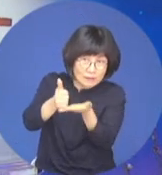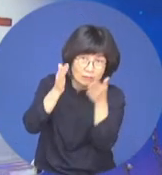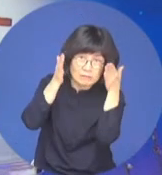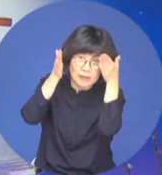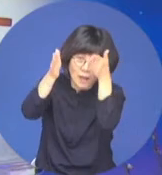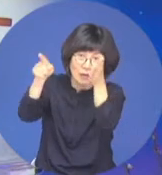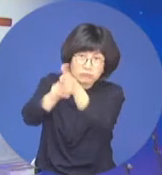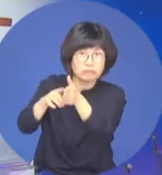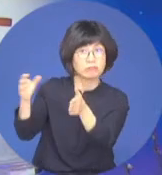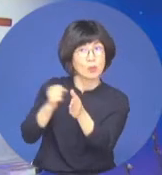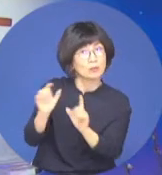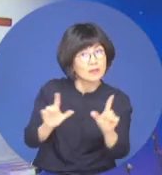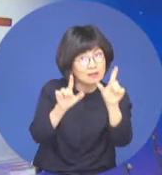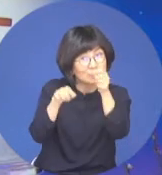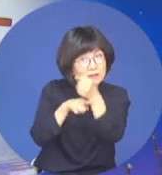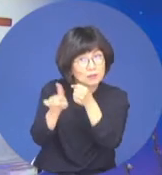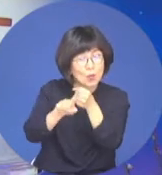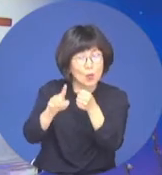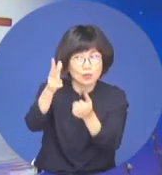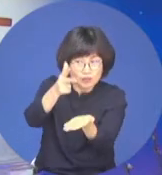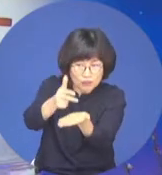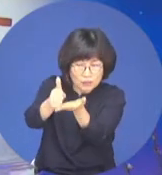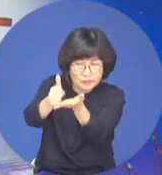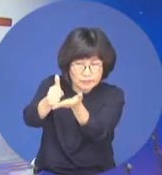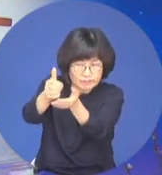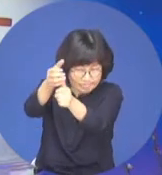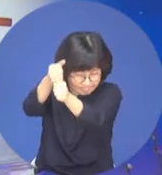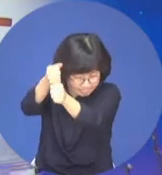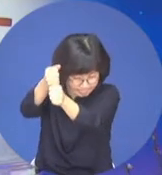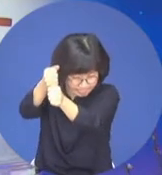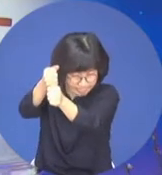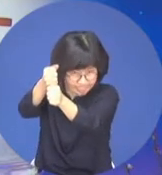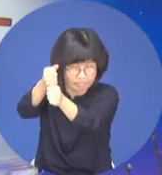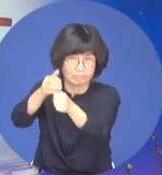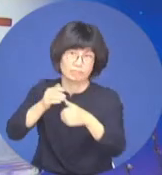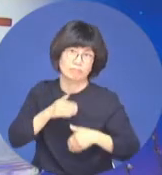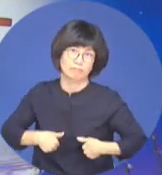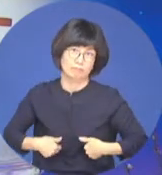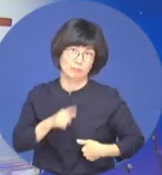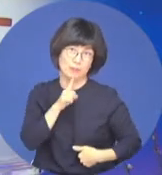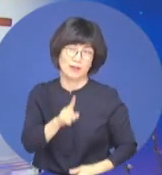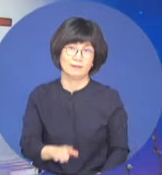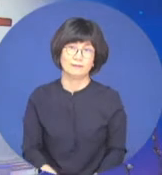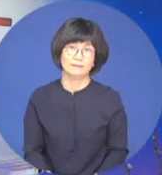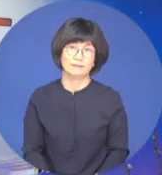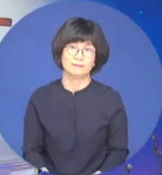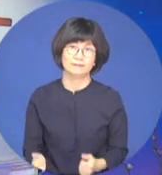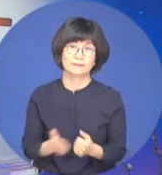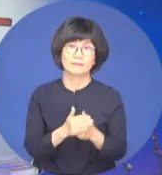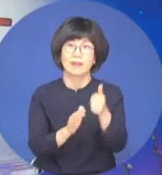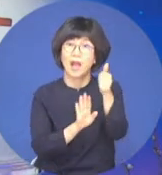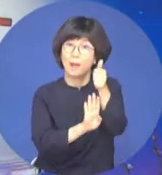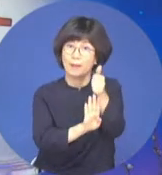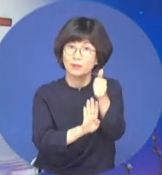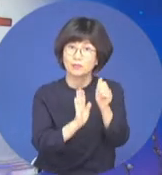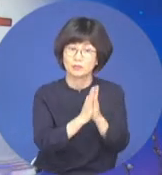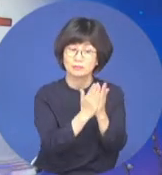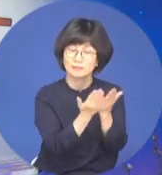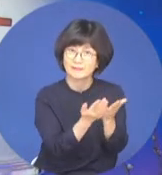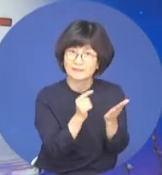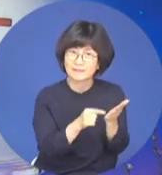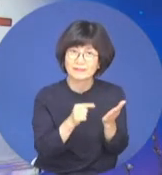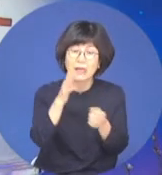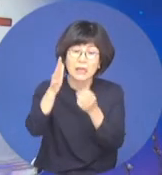것은 우리도 주님을 붙들고 살아야 되는 것이죠. 그래서 하박국 말씀은 하나님은 우리를